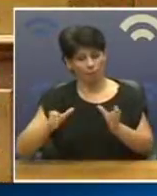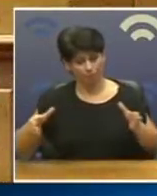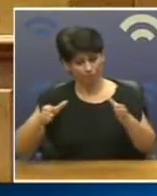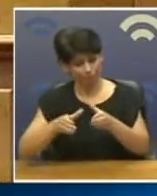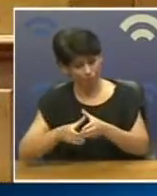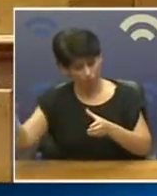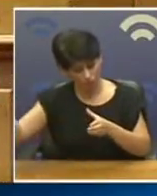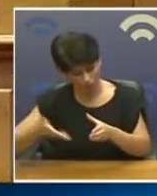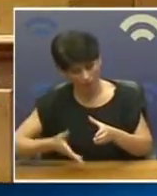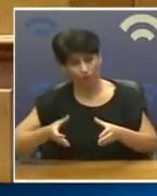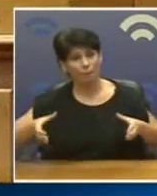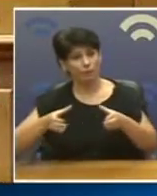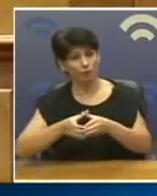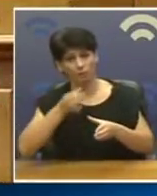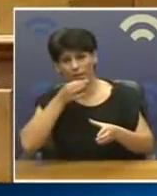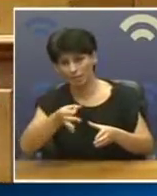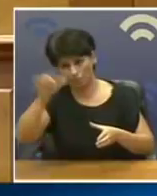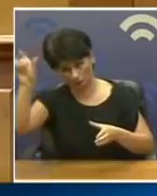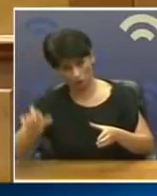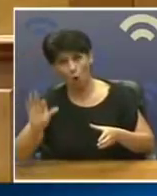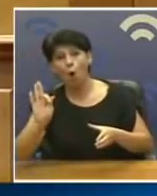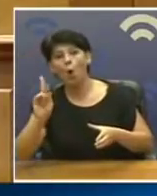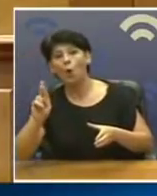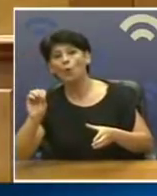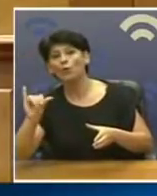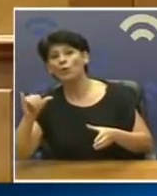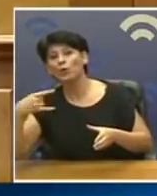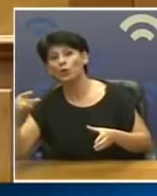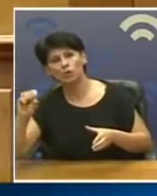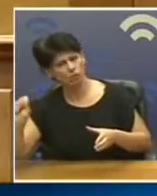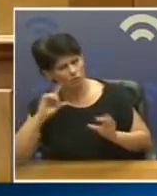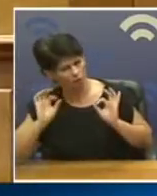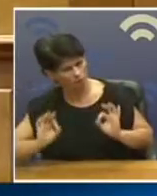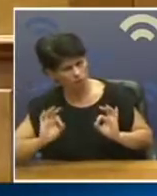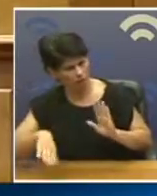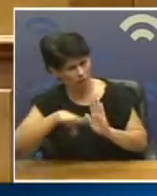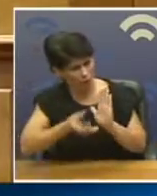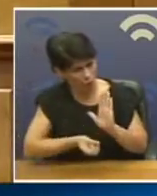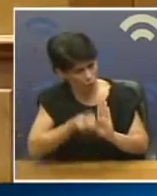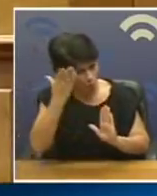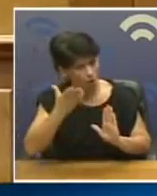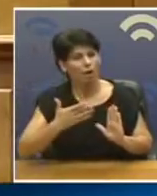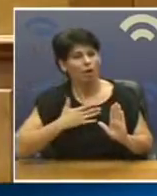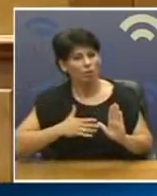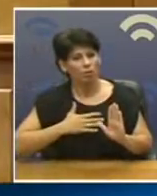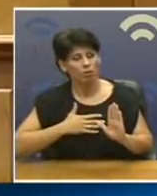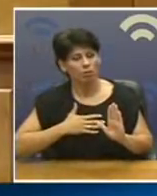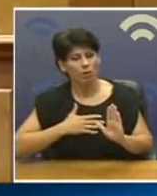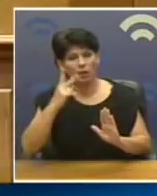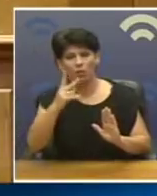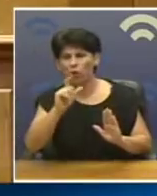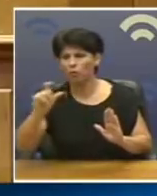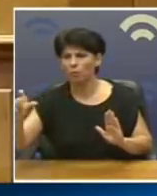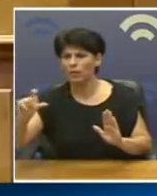δήλωσε στην Επιτροπή ότι βεβαίως και θα κάνει χρήση της νέας διάταξης προκειμένου να αποδεσμευτούν περίπου 2 εκατομμύρια ευρώ